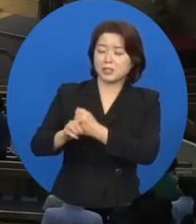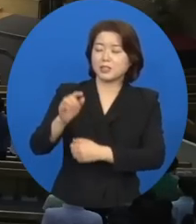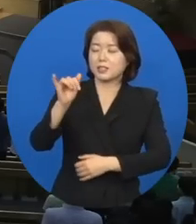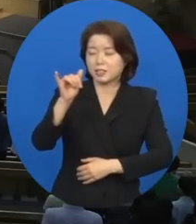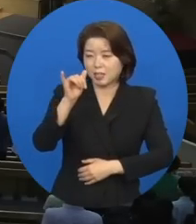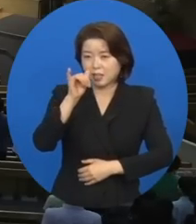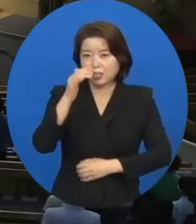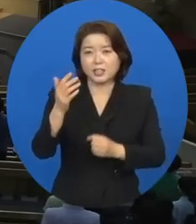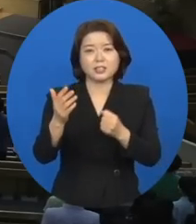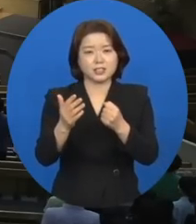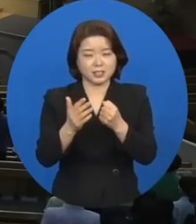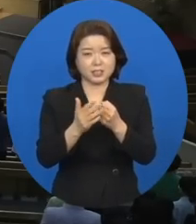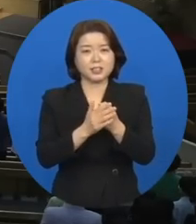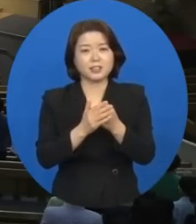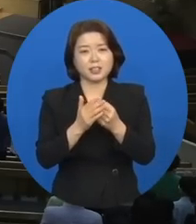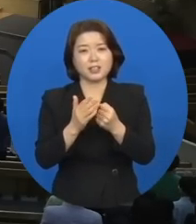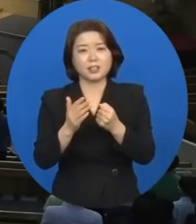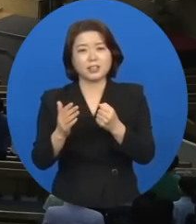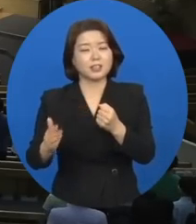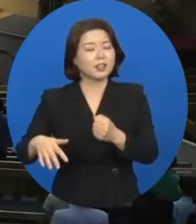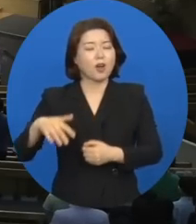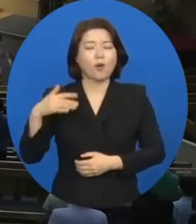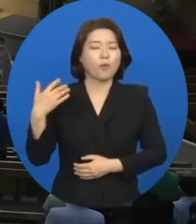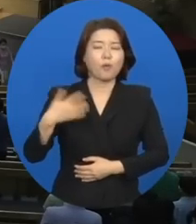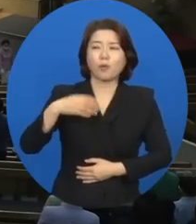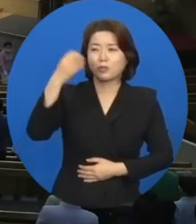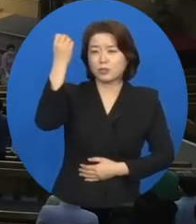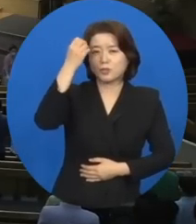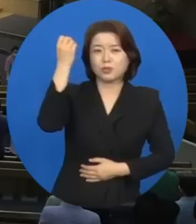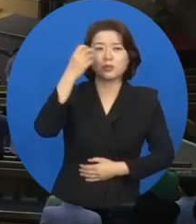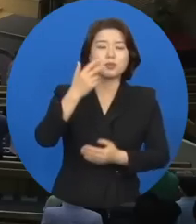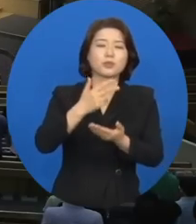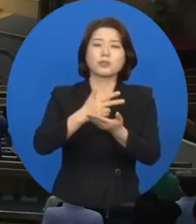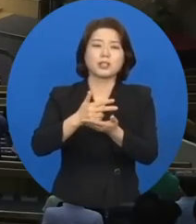주님 뜻에 있으니 오